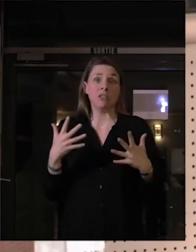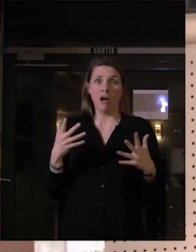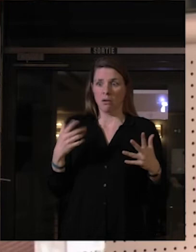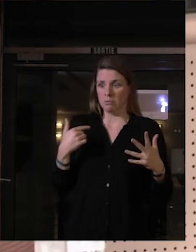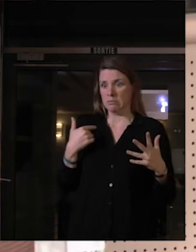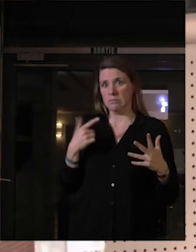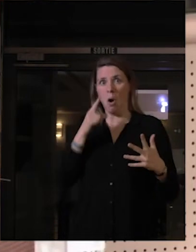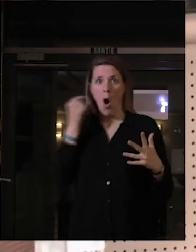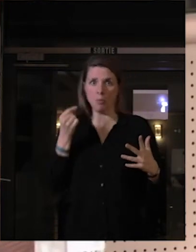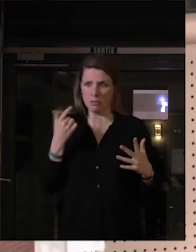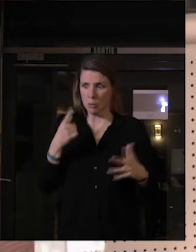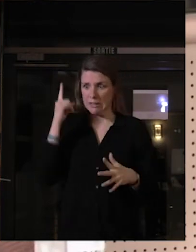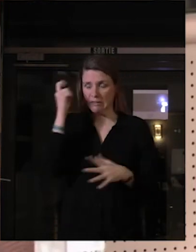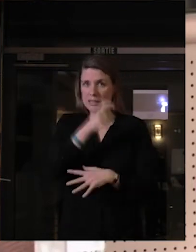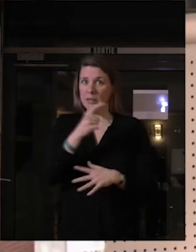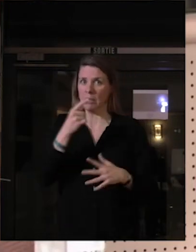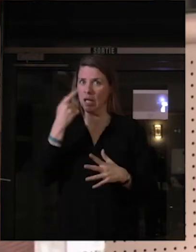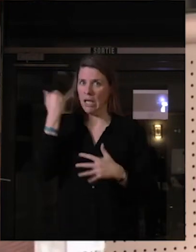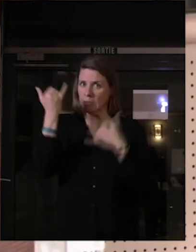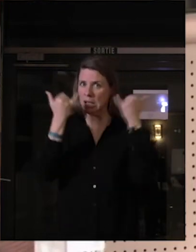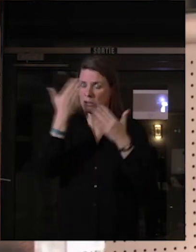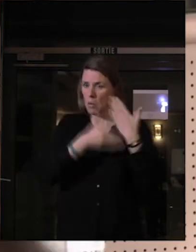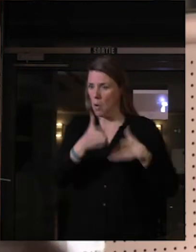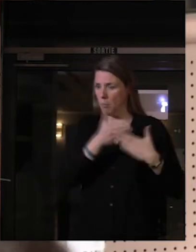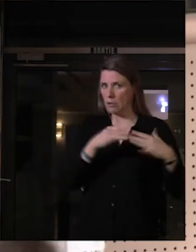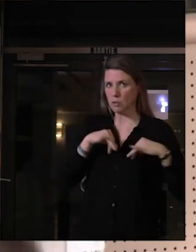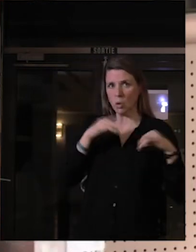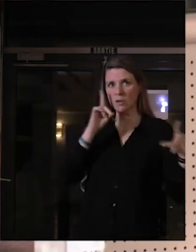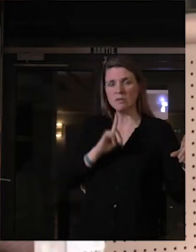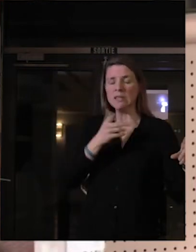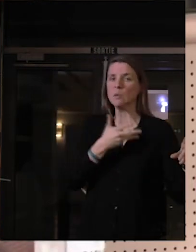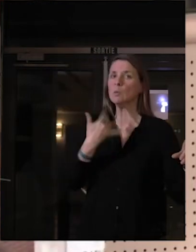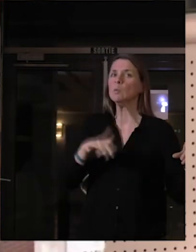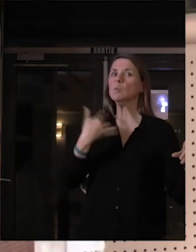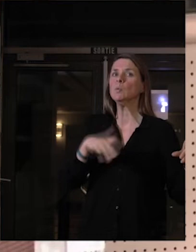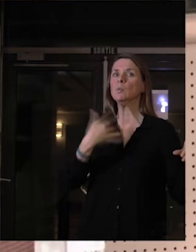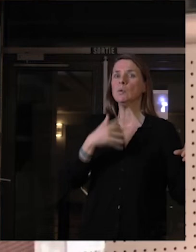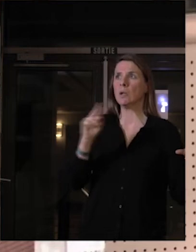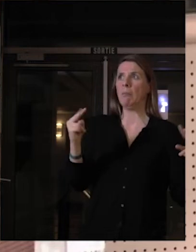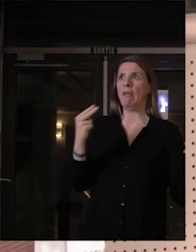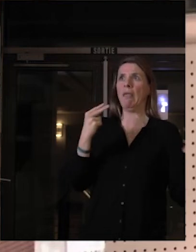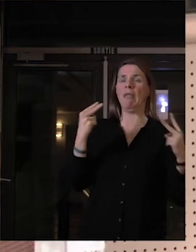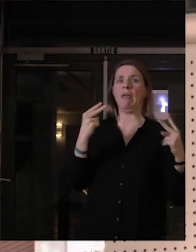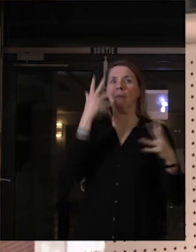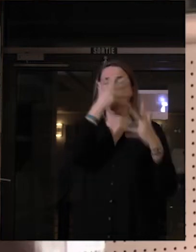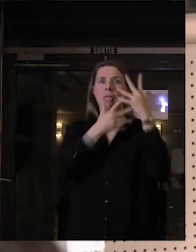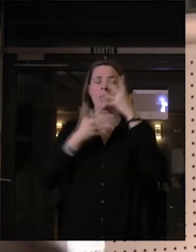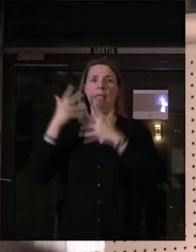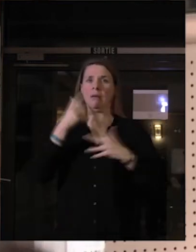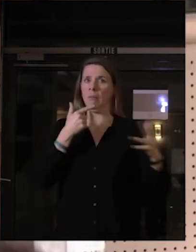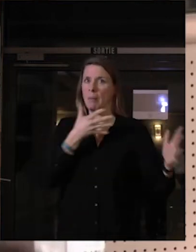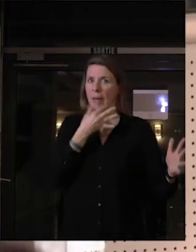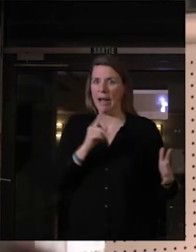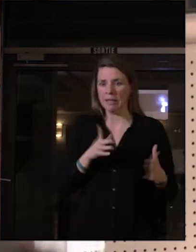alors je ne me mets même pas à la place de ces jeunes filles qui, je pense, étaient complètement dévisagées et du coup, pas du tout à l'aise de rentrer